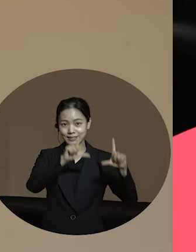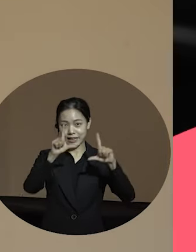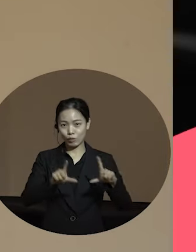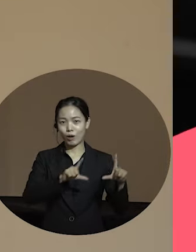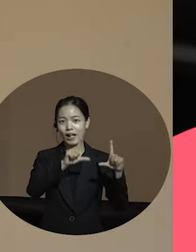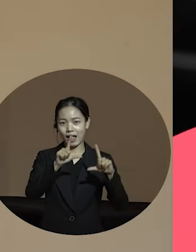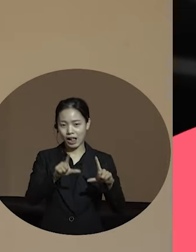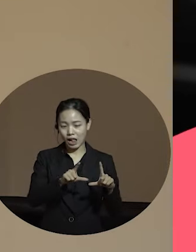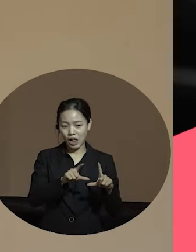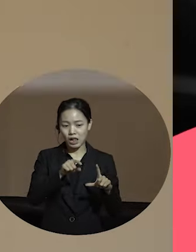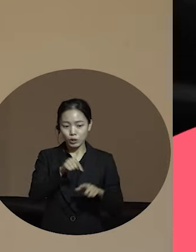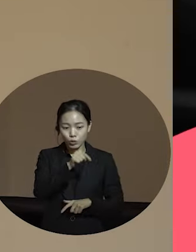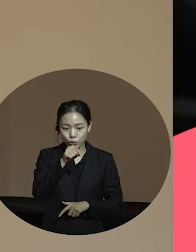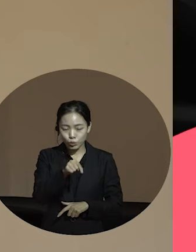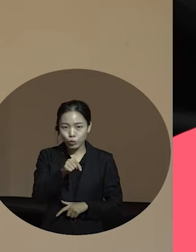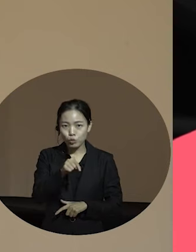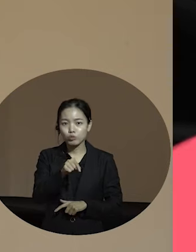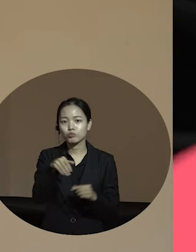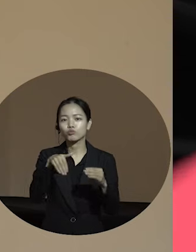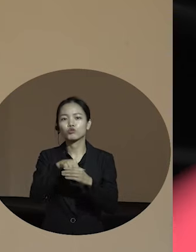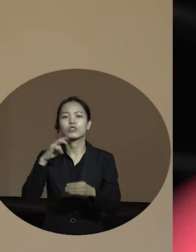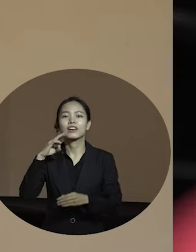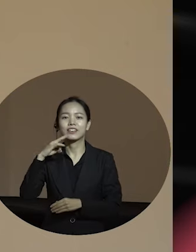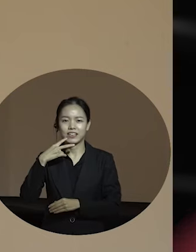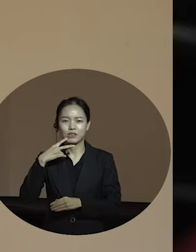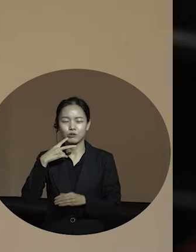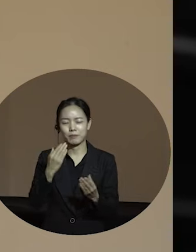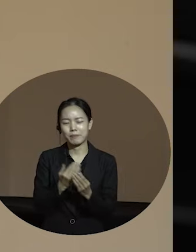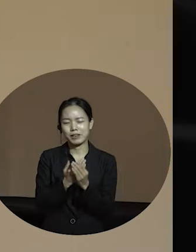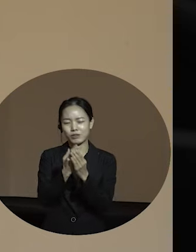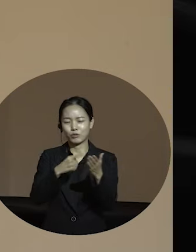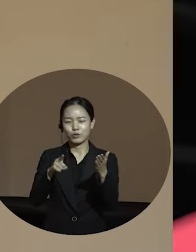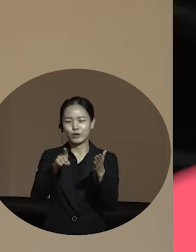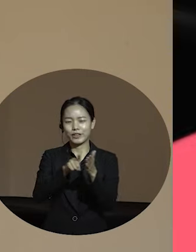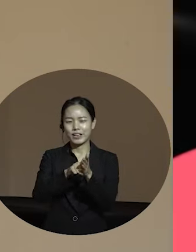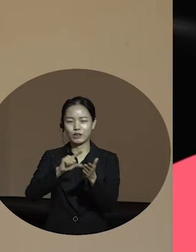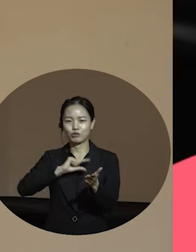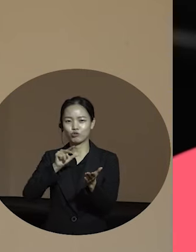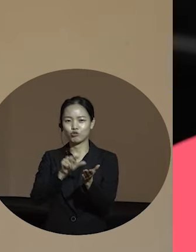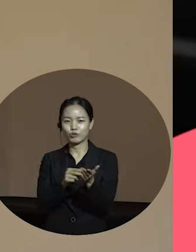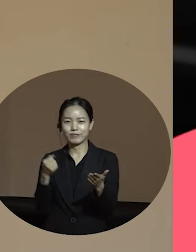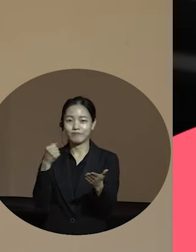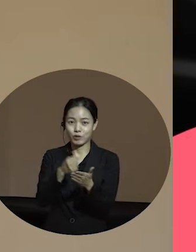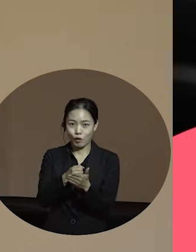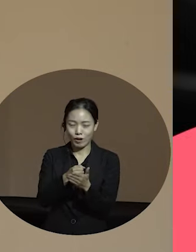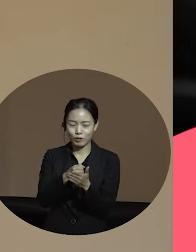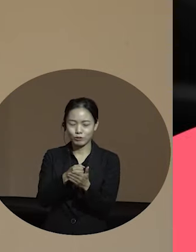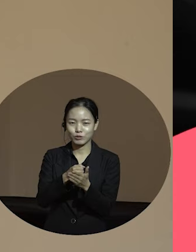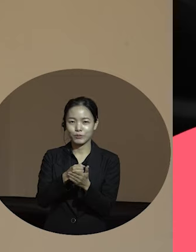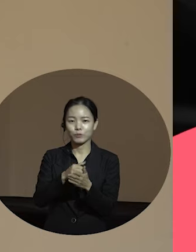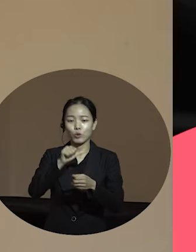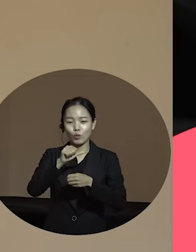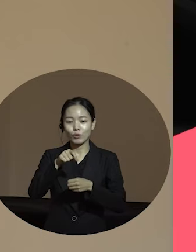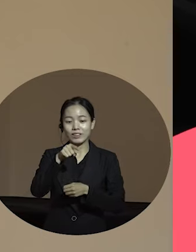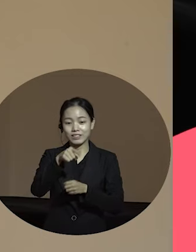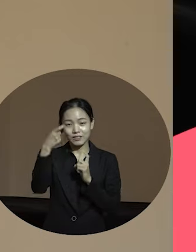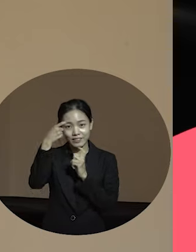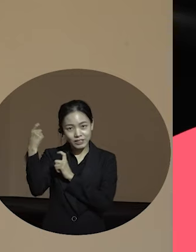예술교육 실천을 촉구한 서울 아젠다를 채택하고 이를 기념하여 매년 5월 넷째